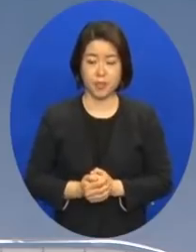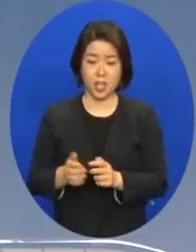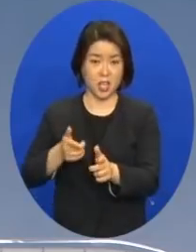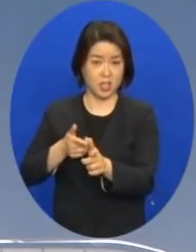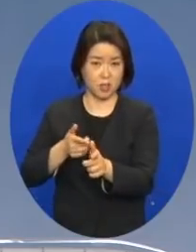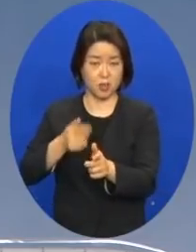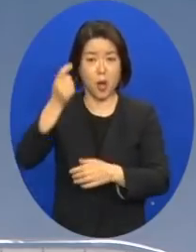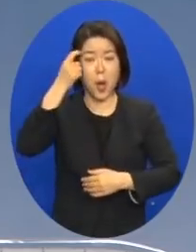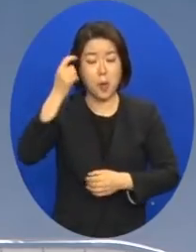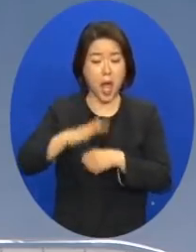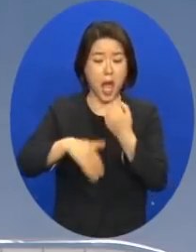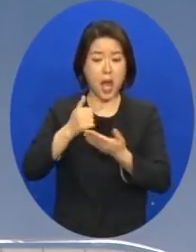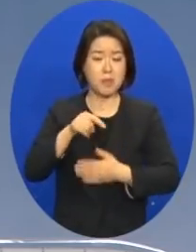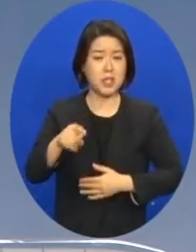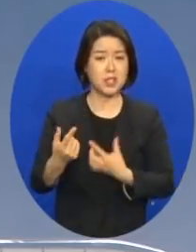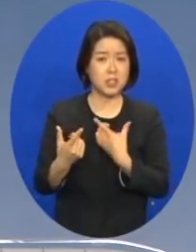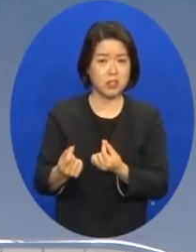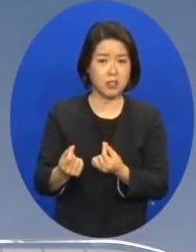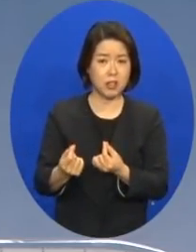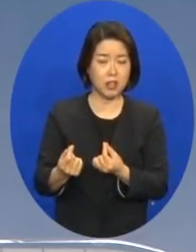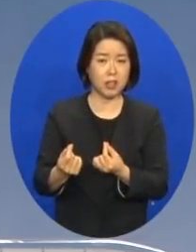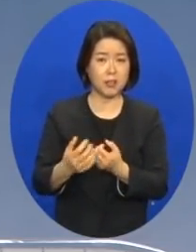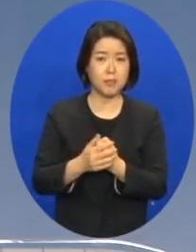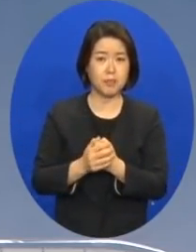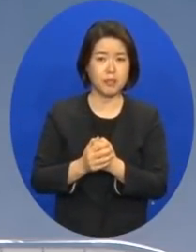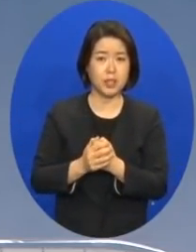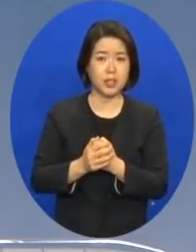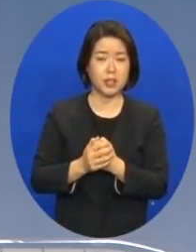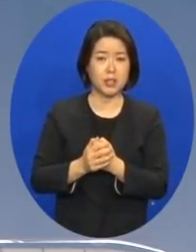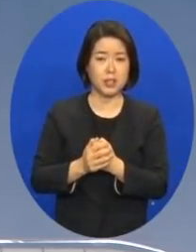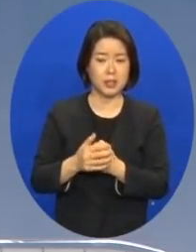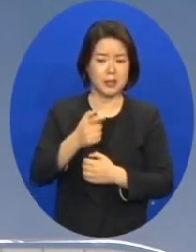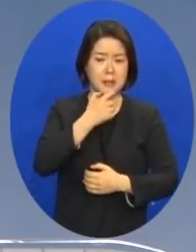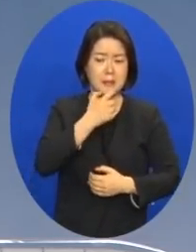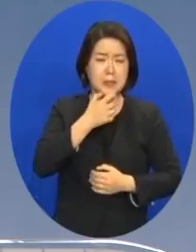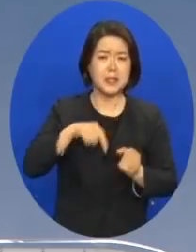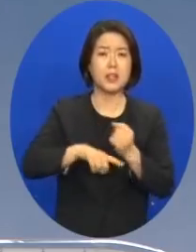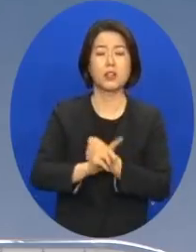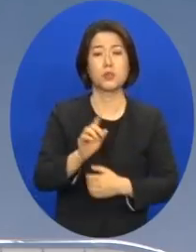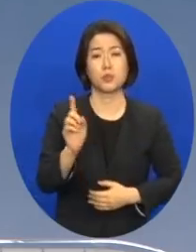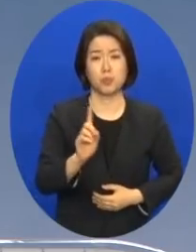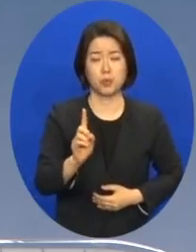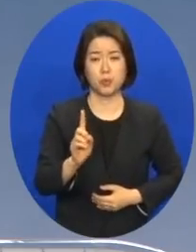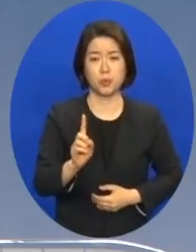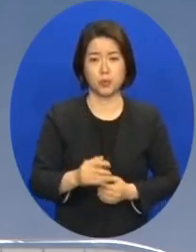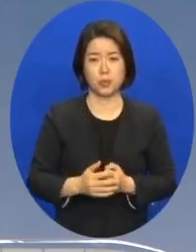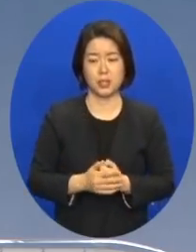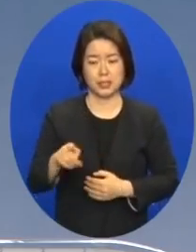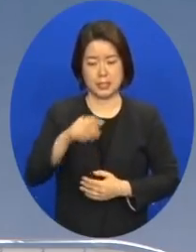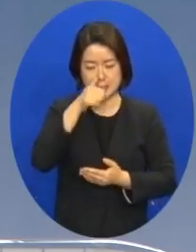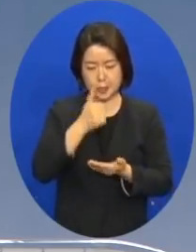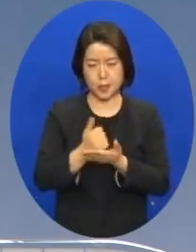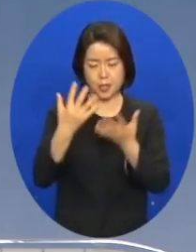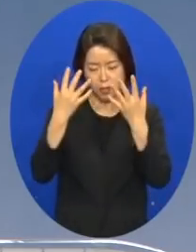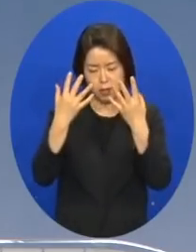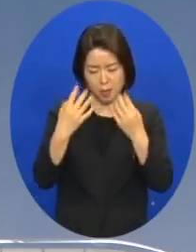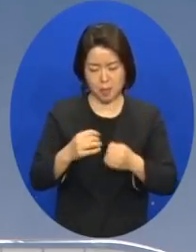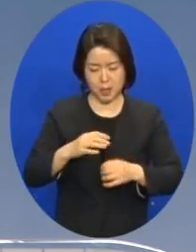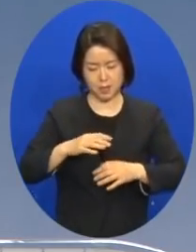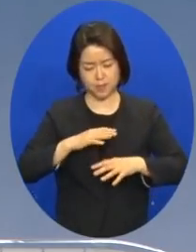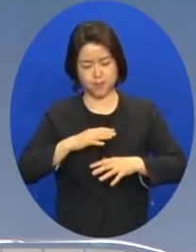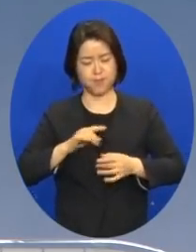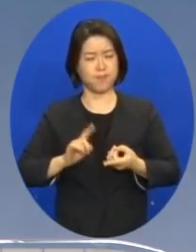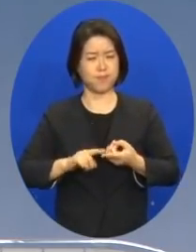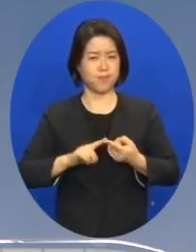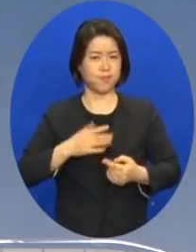동성애를 왜 하나님이 그토록 하나님께서 싫어하셨는가? 이 죄가 얼마나 무서운가를